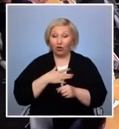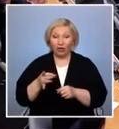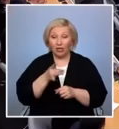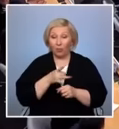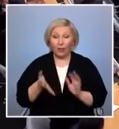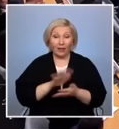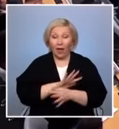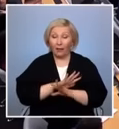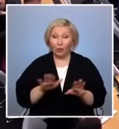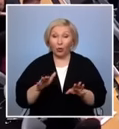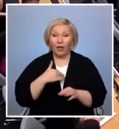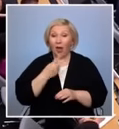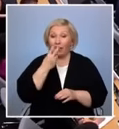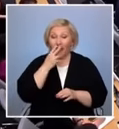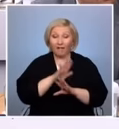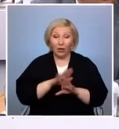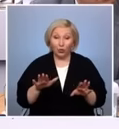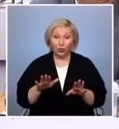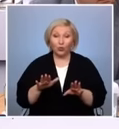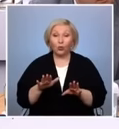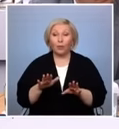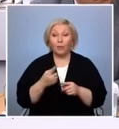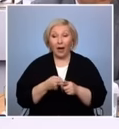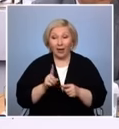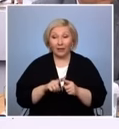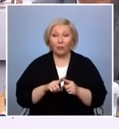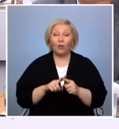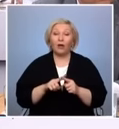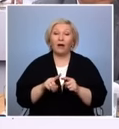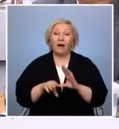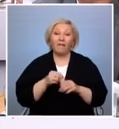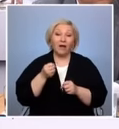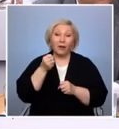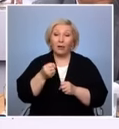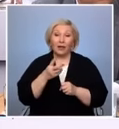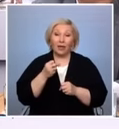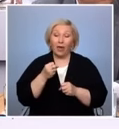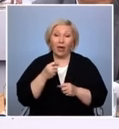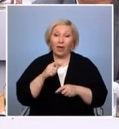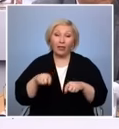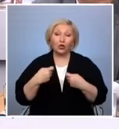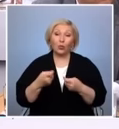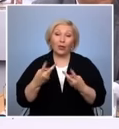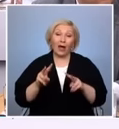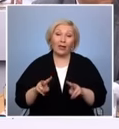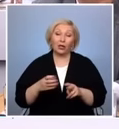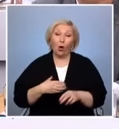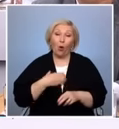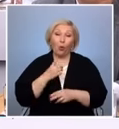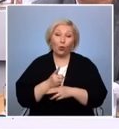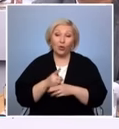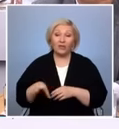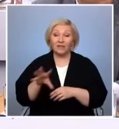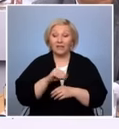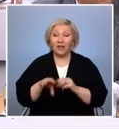никакой агрессивно-военной тематики. Очень странно. Еще одна цитата. Эта цитата была